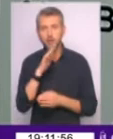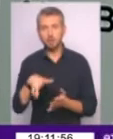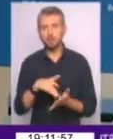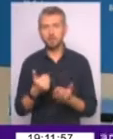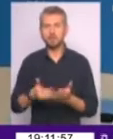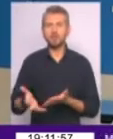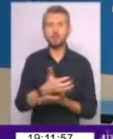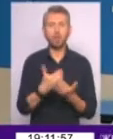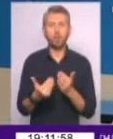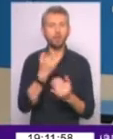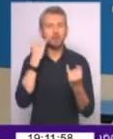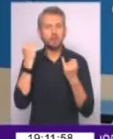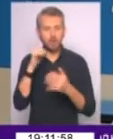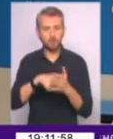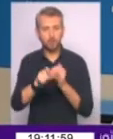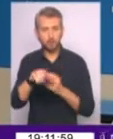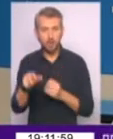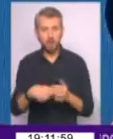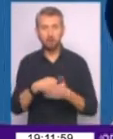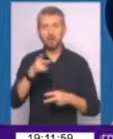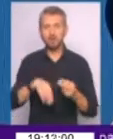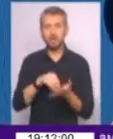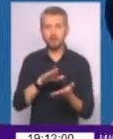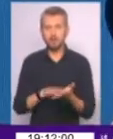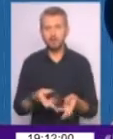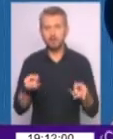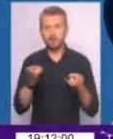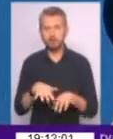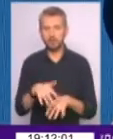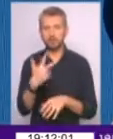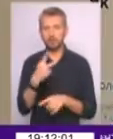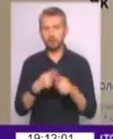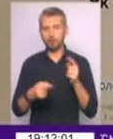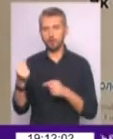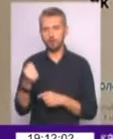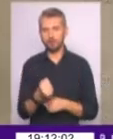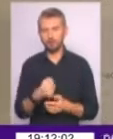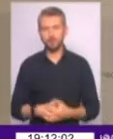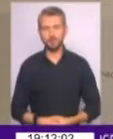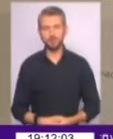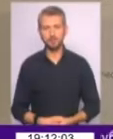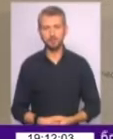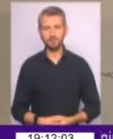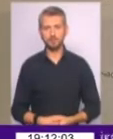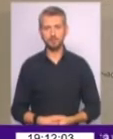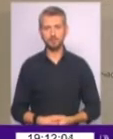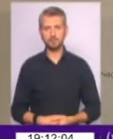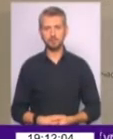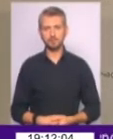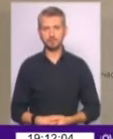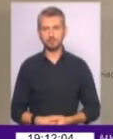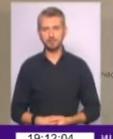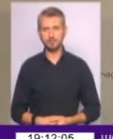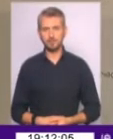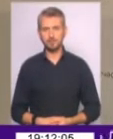збирає нові ідеї від столичан. До завершення реєстрації залишилося 3,5 тижні. Катерина Бенько, Олег Татарінов, телеканал